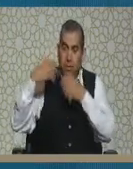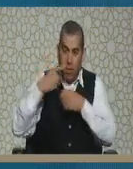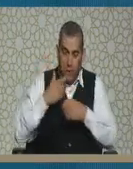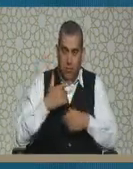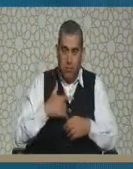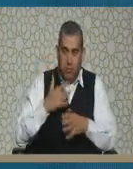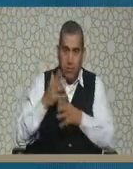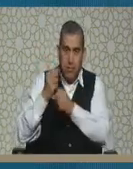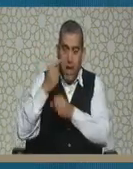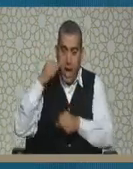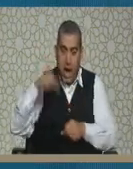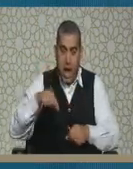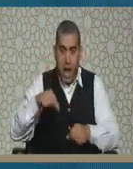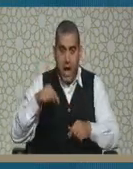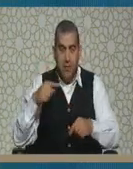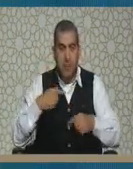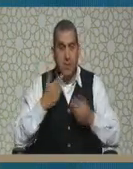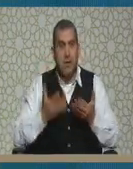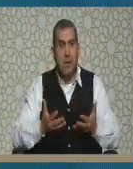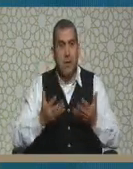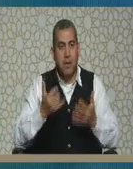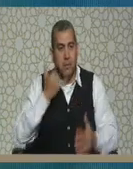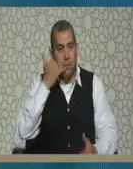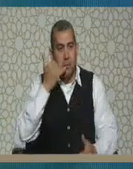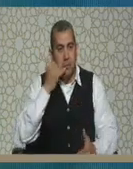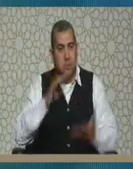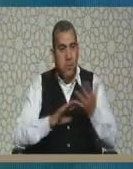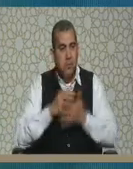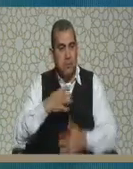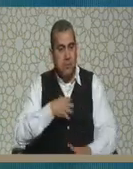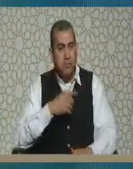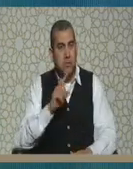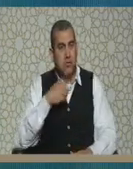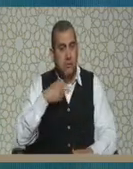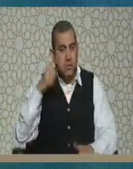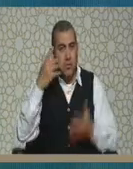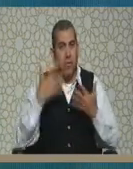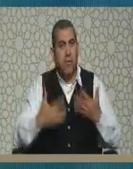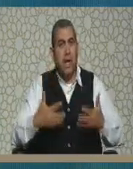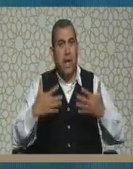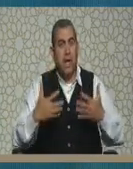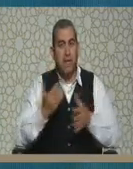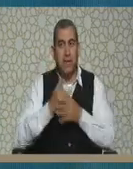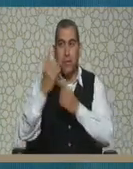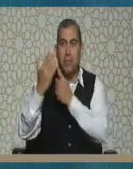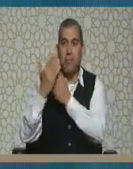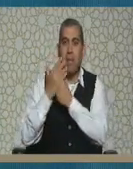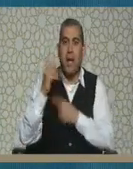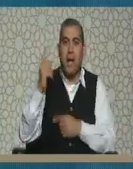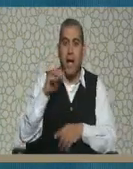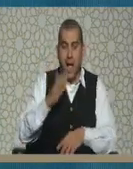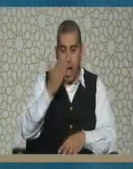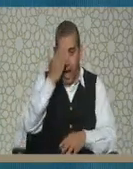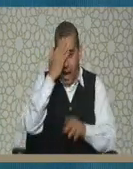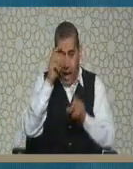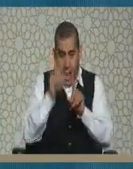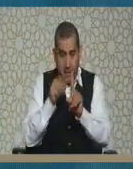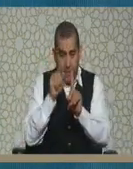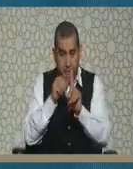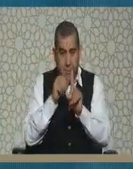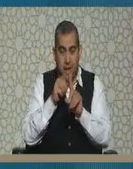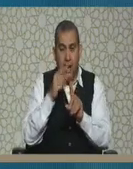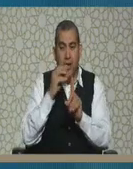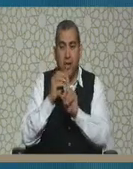بان حياته سهله هينه لينه انتم متصورين ان العبد اللي ربنا حرم جسده على